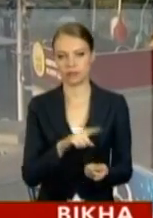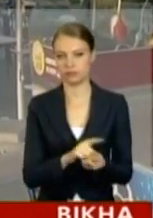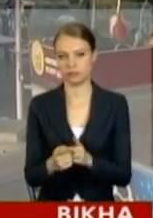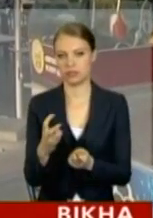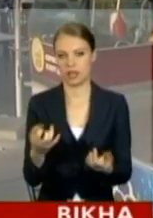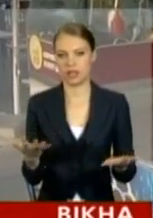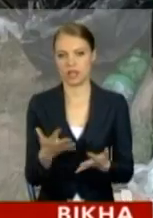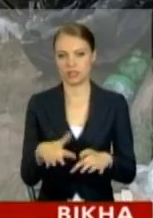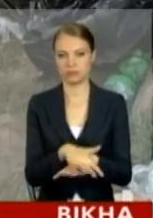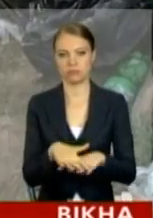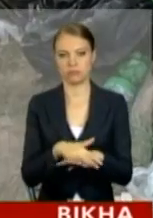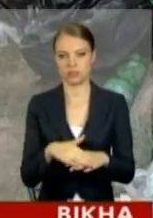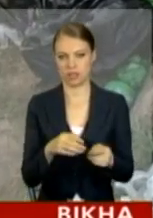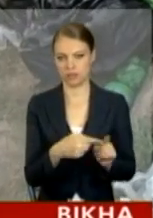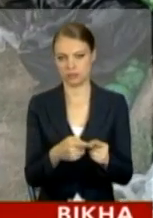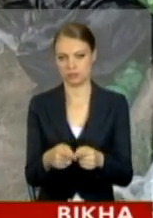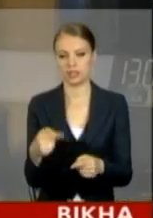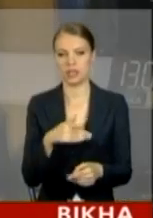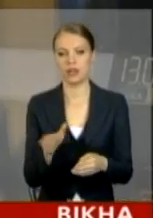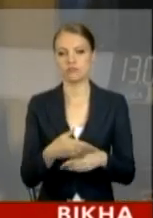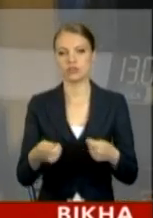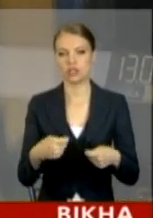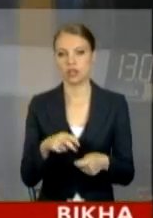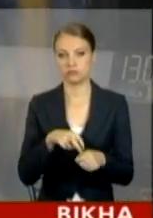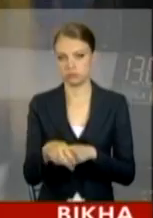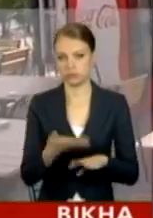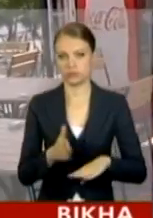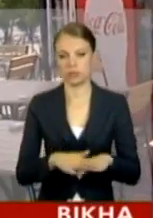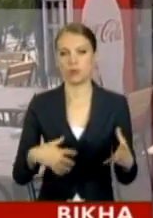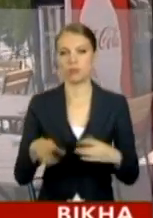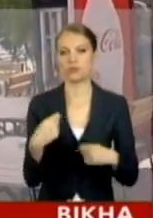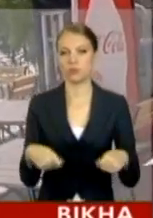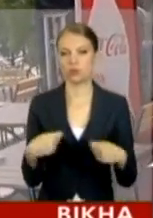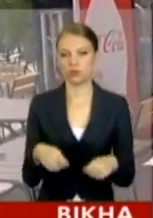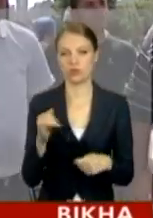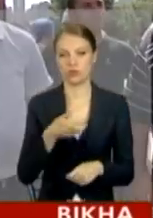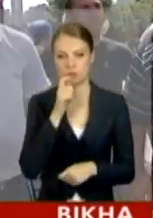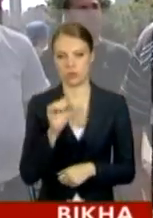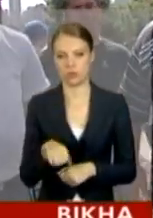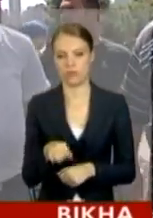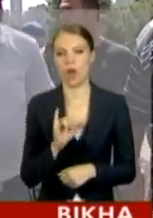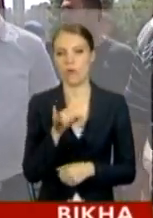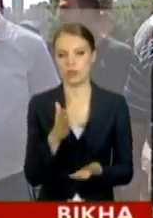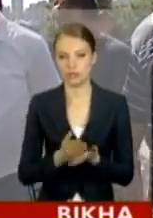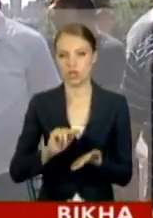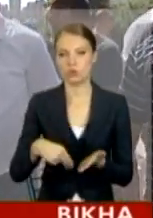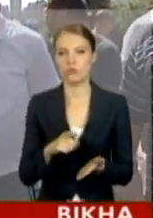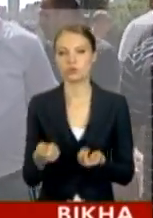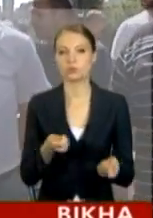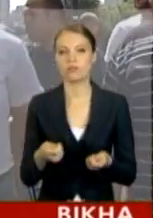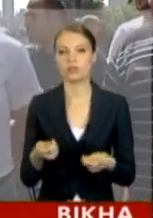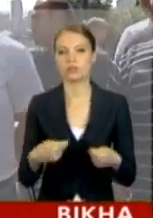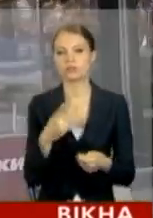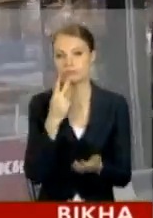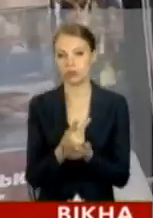перетворилося на якісь базарні закапелки. Між ядками заледве пройти. Повсюду продають та дудлять пиво. У вас є довідка з управління торговлі?